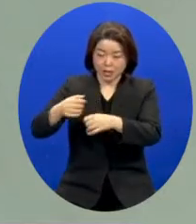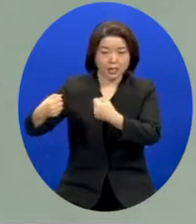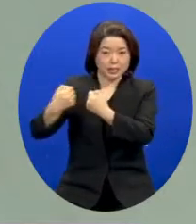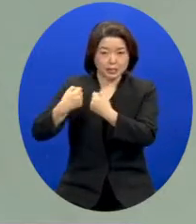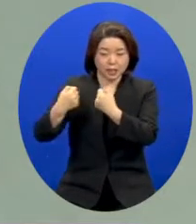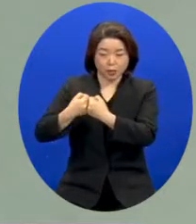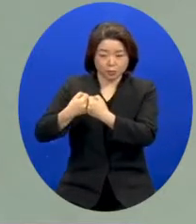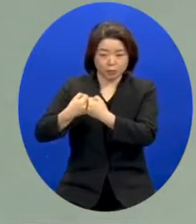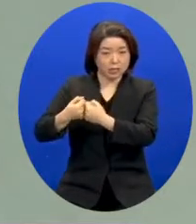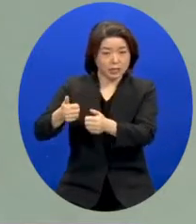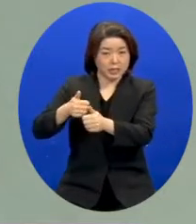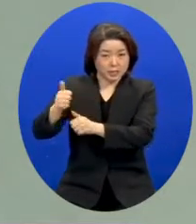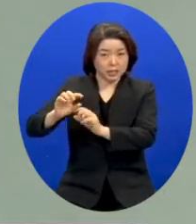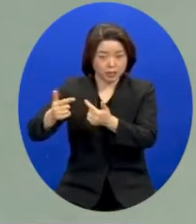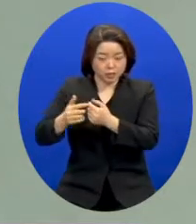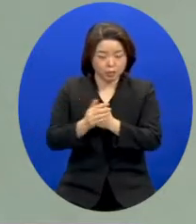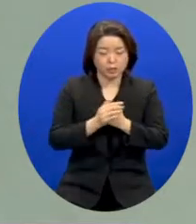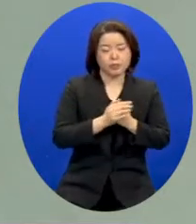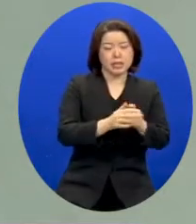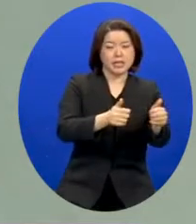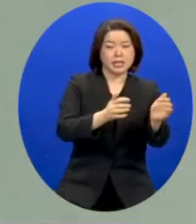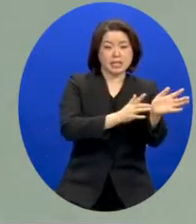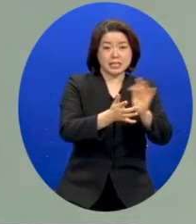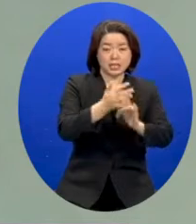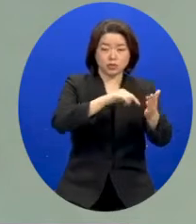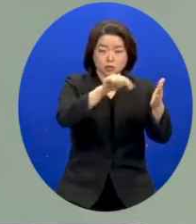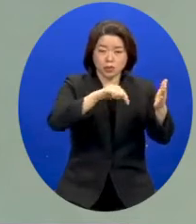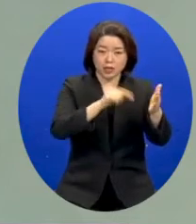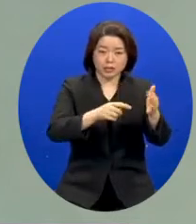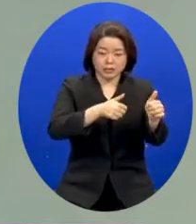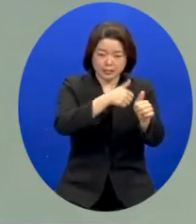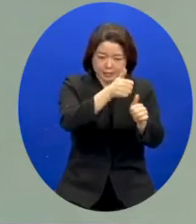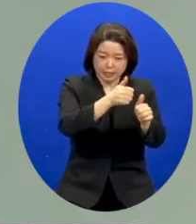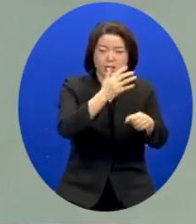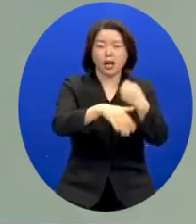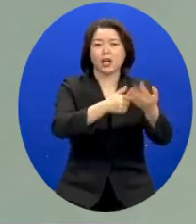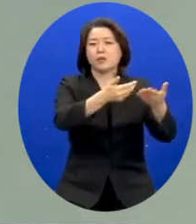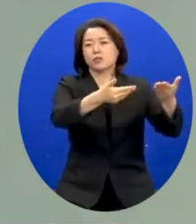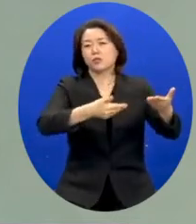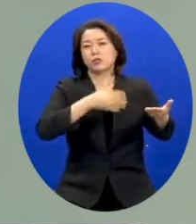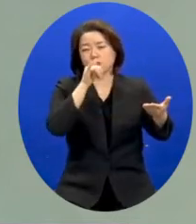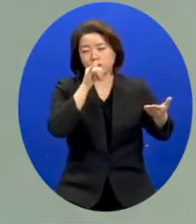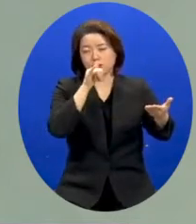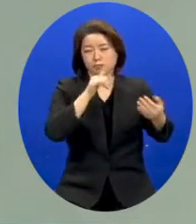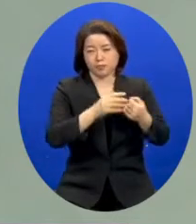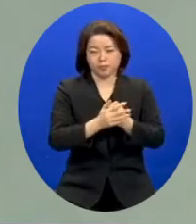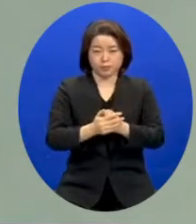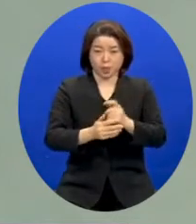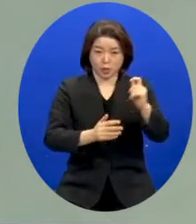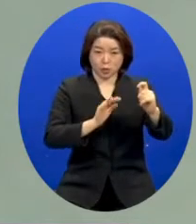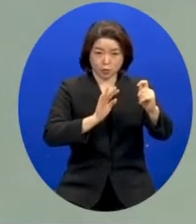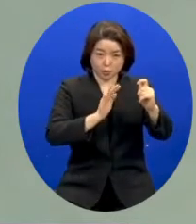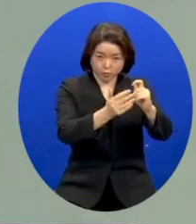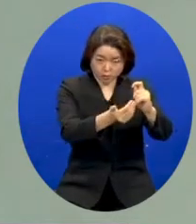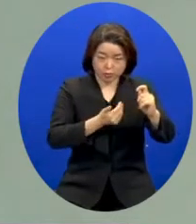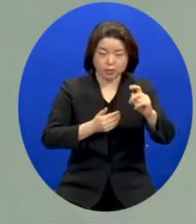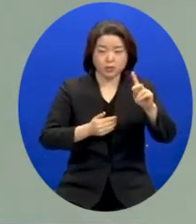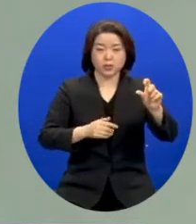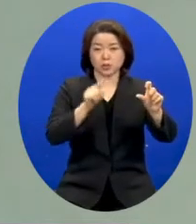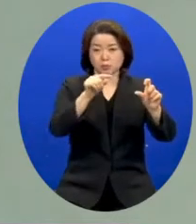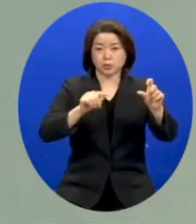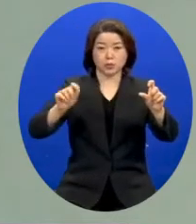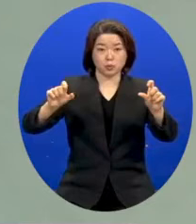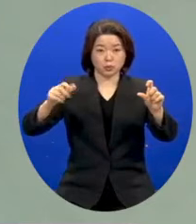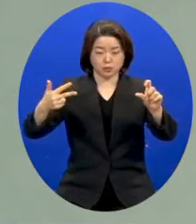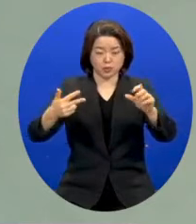아니고 승리는 예수님 안에서 하나님이 주시는 것이라. 고린도전서 15장 57절에 우리 주